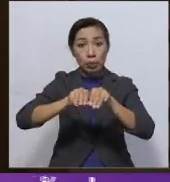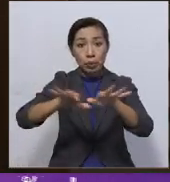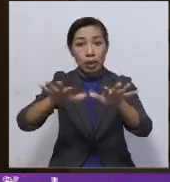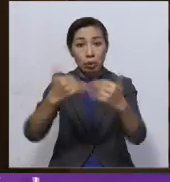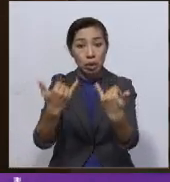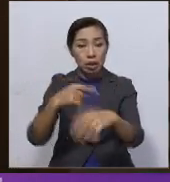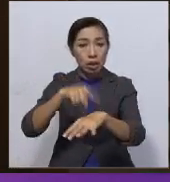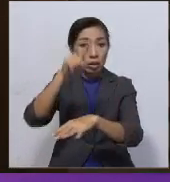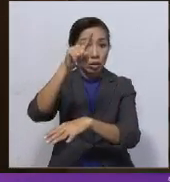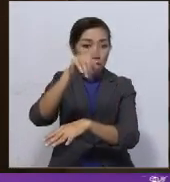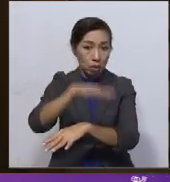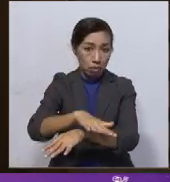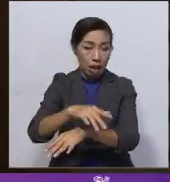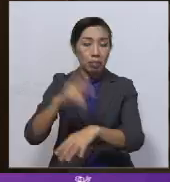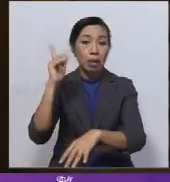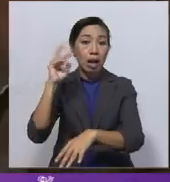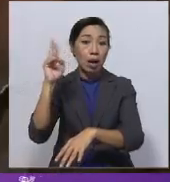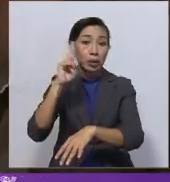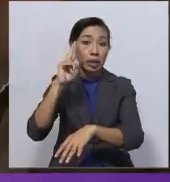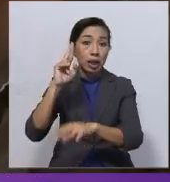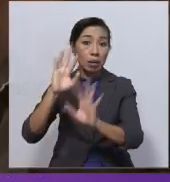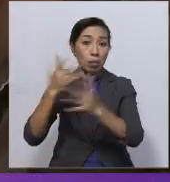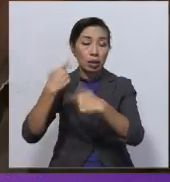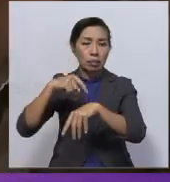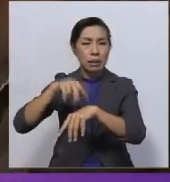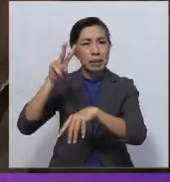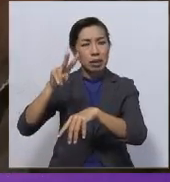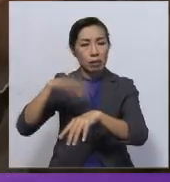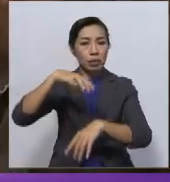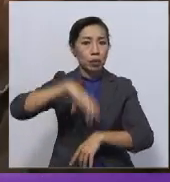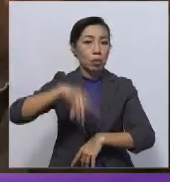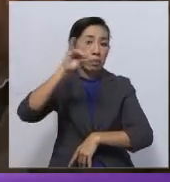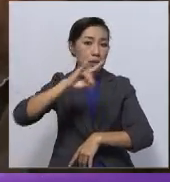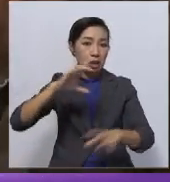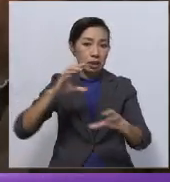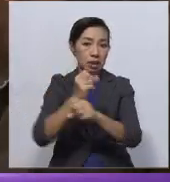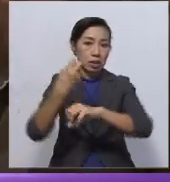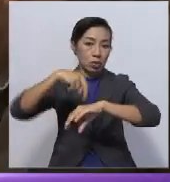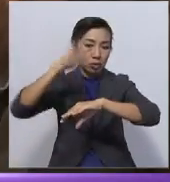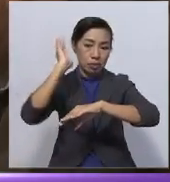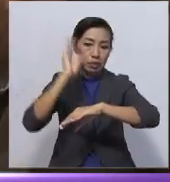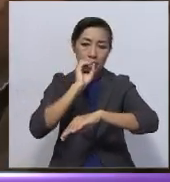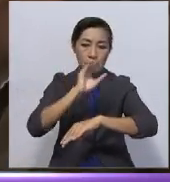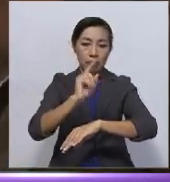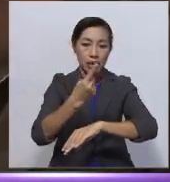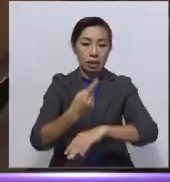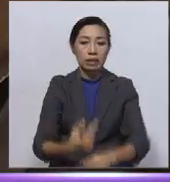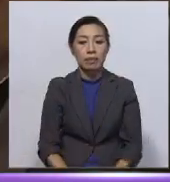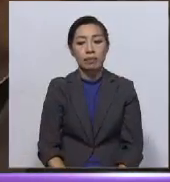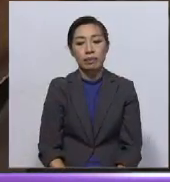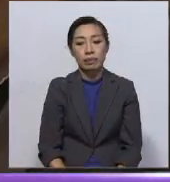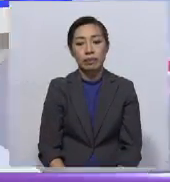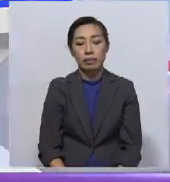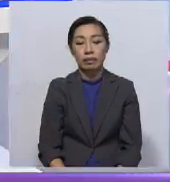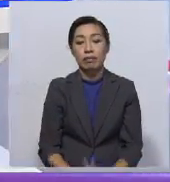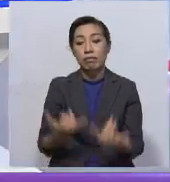ในช่วงบ่ายวันนี้ค่ะหลังจบข่าวเที่ยง NBT 14นาฬิกากรมปศุสัตว์จะแถลงสถานการณ์ล่าสุดอีกครั้งหนึ่งค่ะรอติดตามกัน